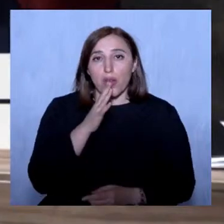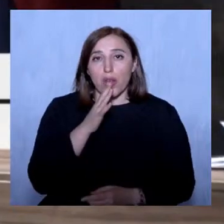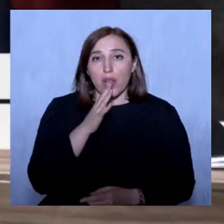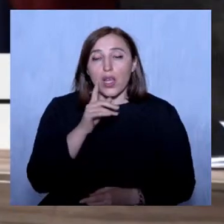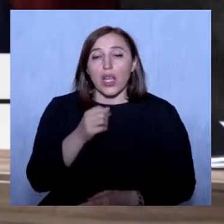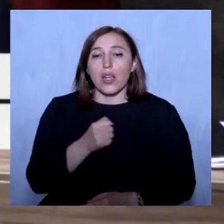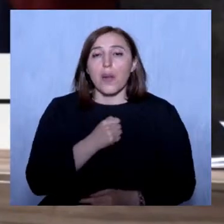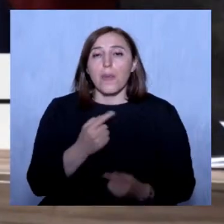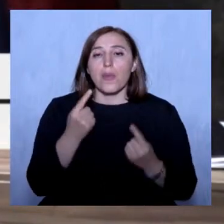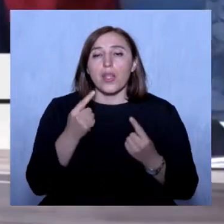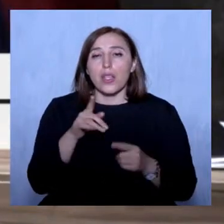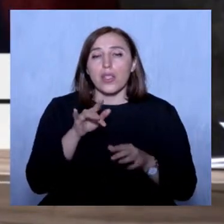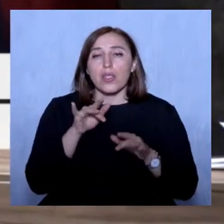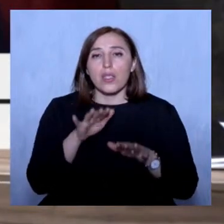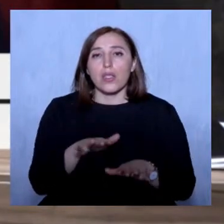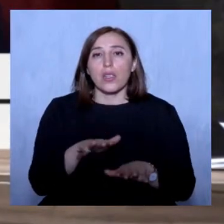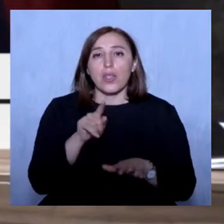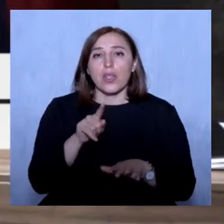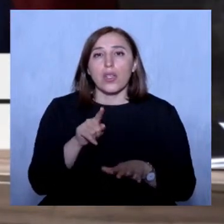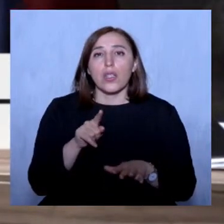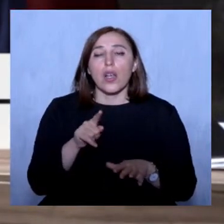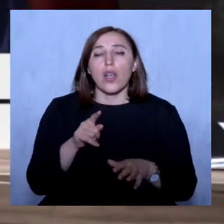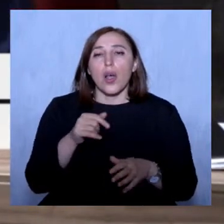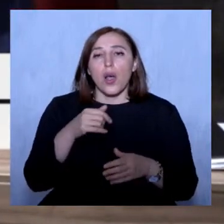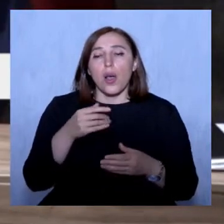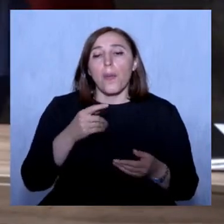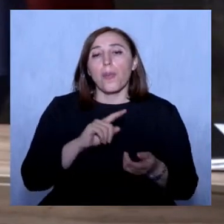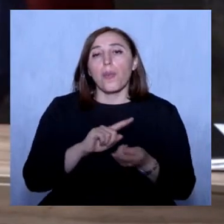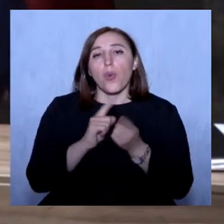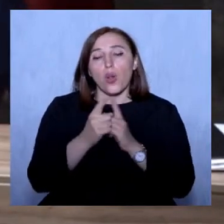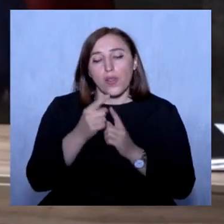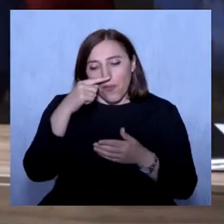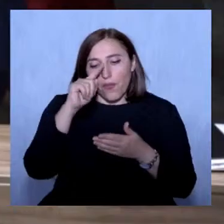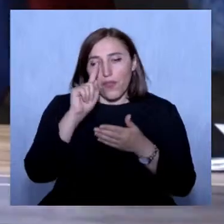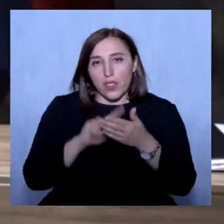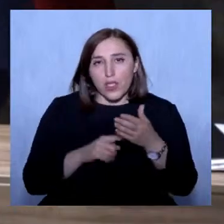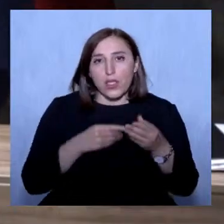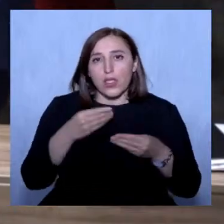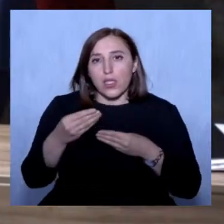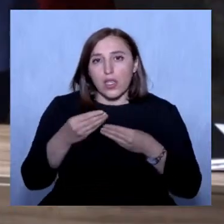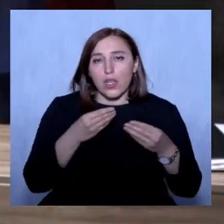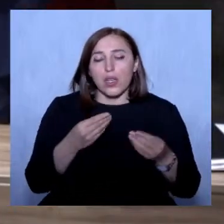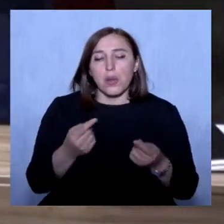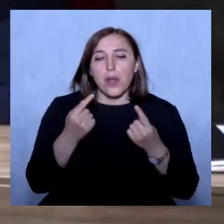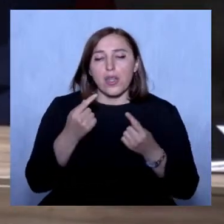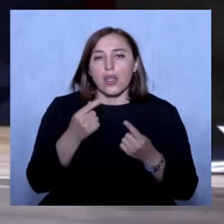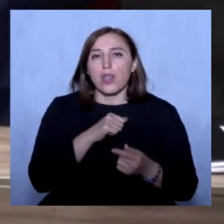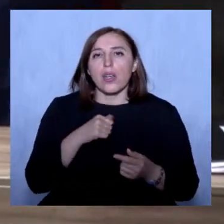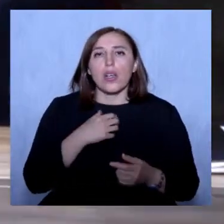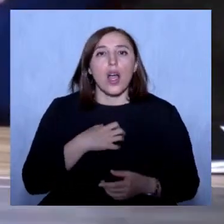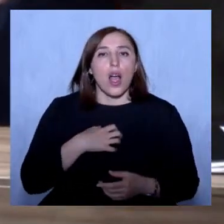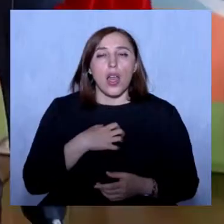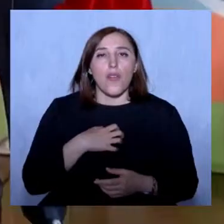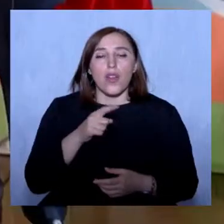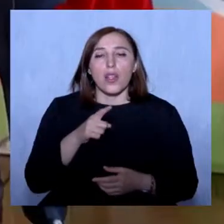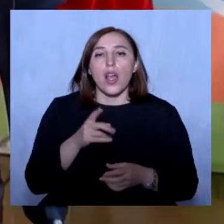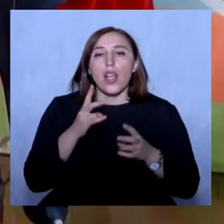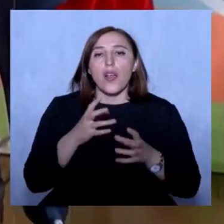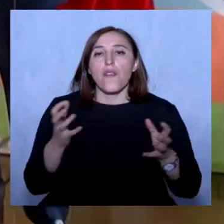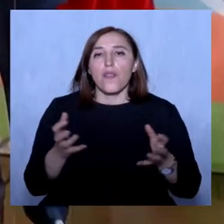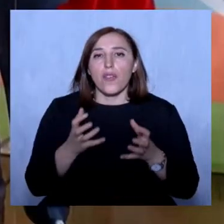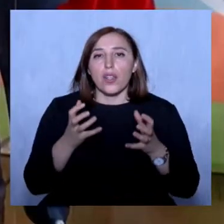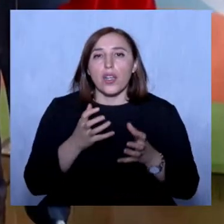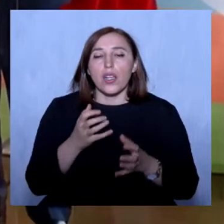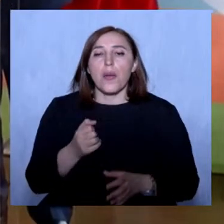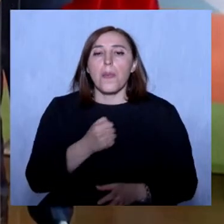Մեր ազմավարական համագործակթյունը հիմնված է պոխադարծ վստավության վրա և հսկայական նշանակություն ունի տարածշրջանի անվտանգության և